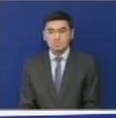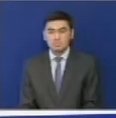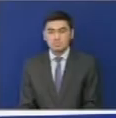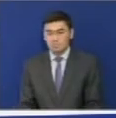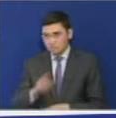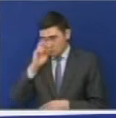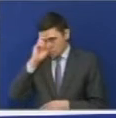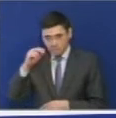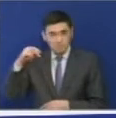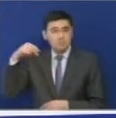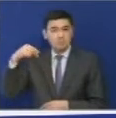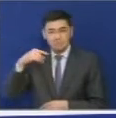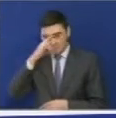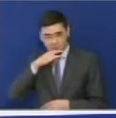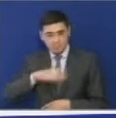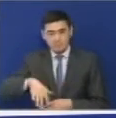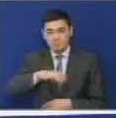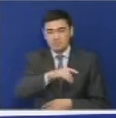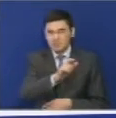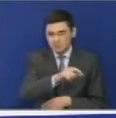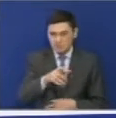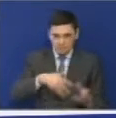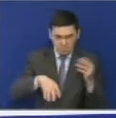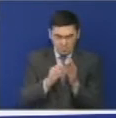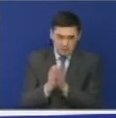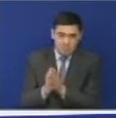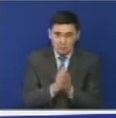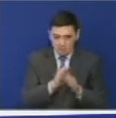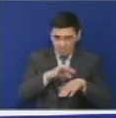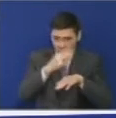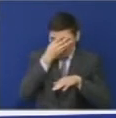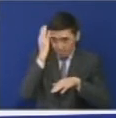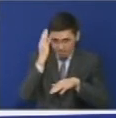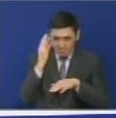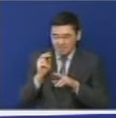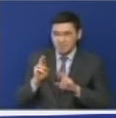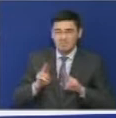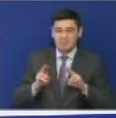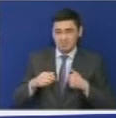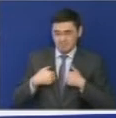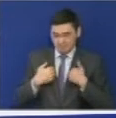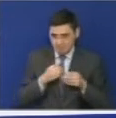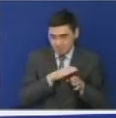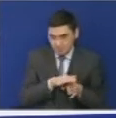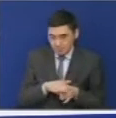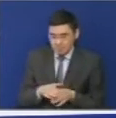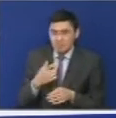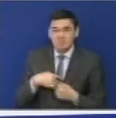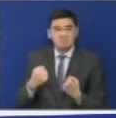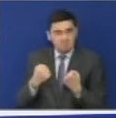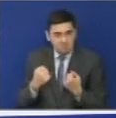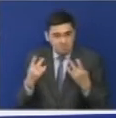Мемлекет басшысы қазақстандықтарды карантинді сақтауға шақырды. Елімізде COVID-19 жұқтырғандар саны көбеюде,